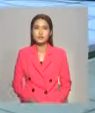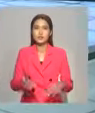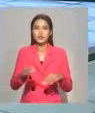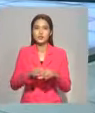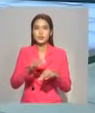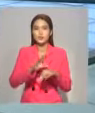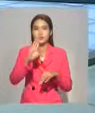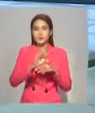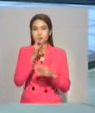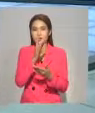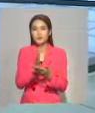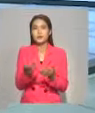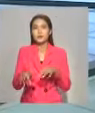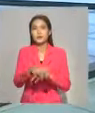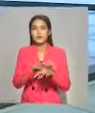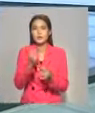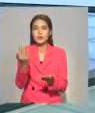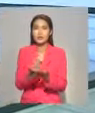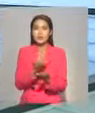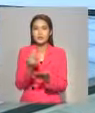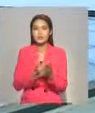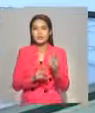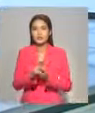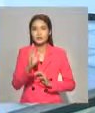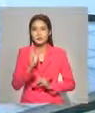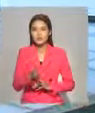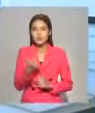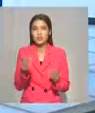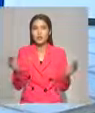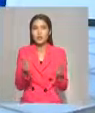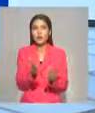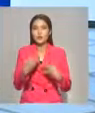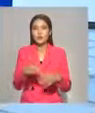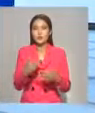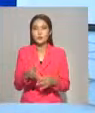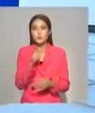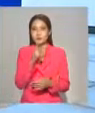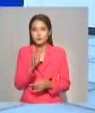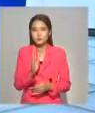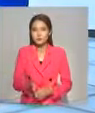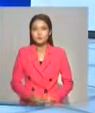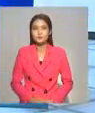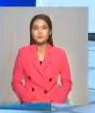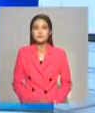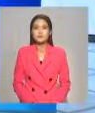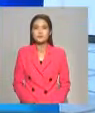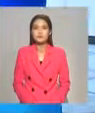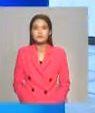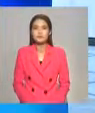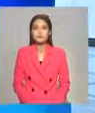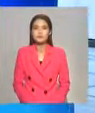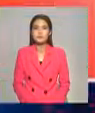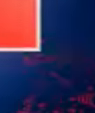Қайырлғеш тікелей эфирде Астана Таймс көріп отырсыздар. Студияда Лаура Қуанышқызы, сурд аудармадағы әріптесім Айсұлу Баянденқызы. Алдымен аңдатпа